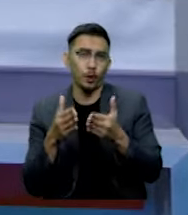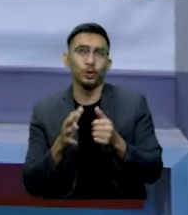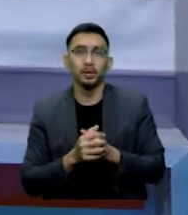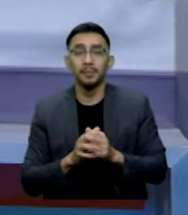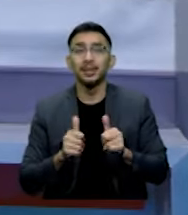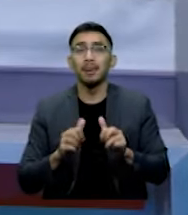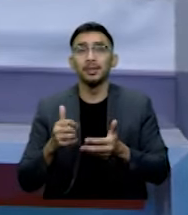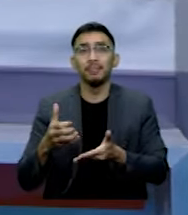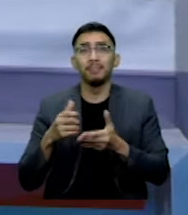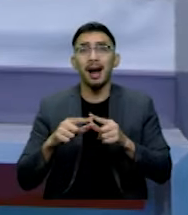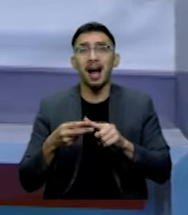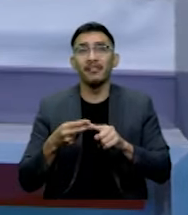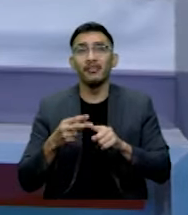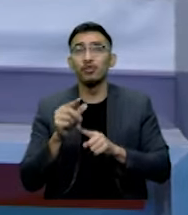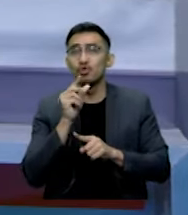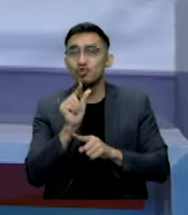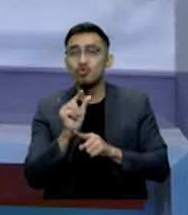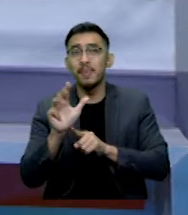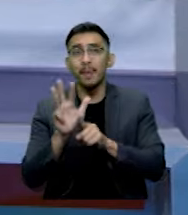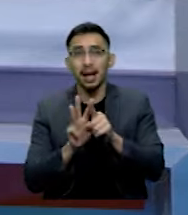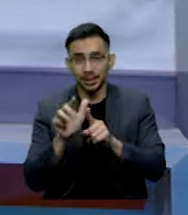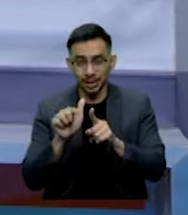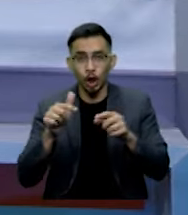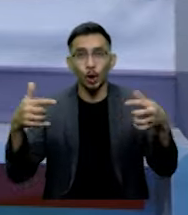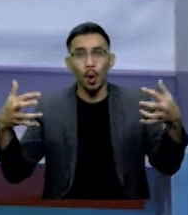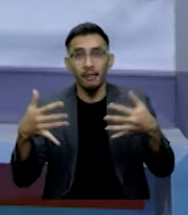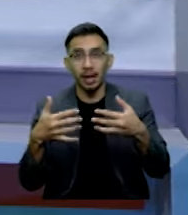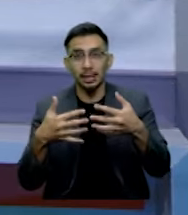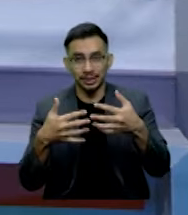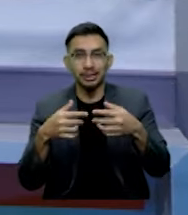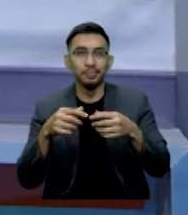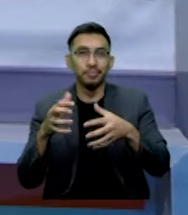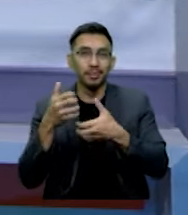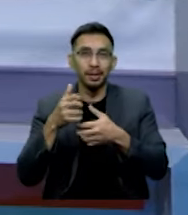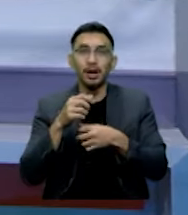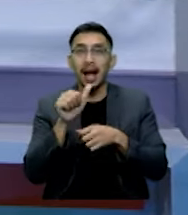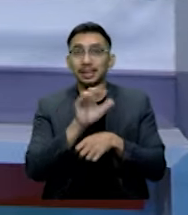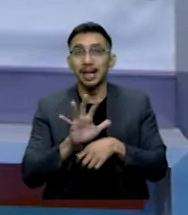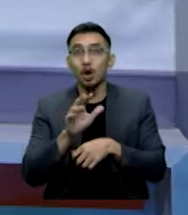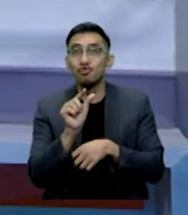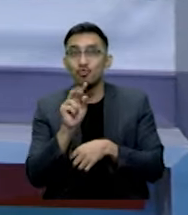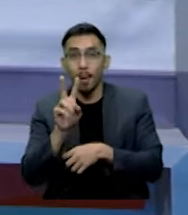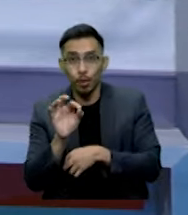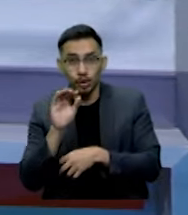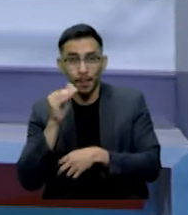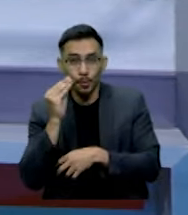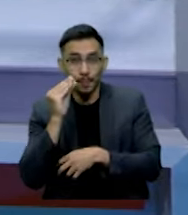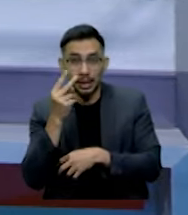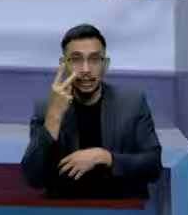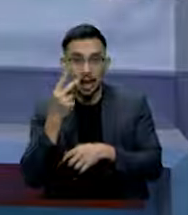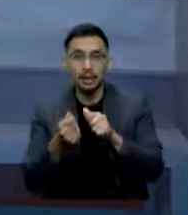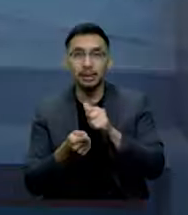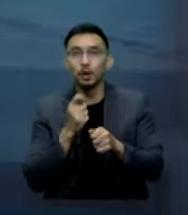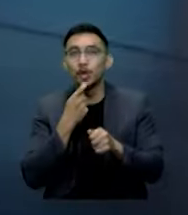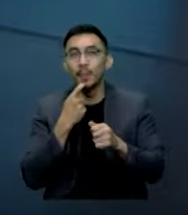Pemirsa, persiapan Piala AFF U19 dan kualifikasi Piala Asia U20, Timnas Sabtu pagi menggelar uji tanding melawan Bayangkara